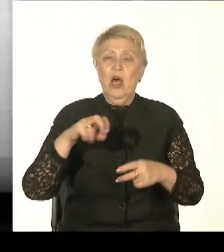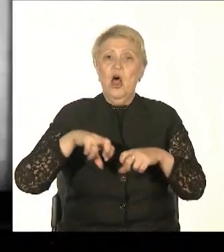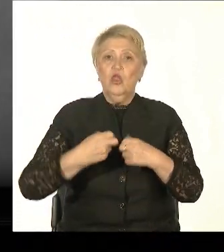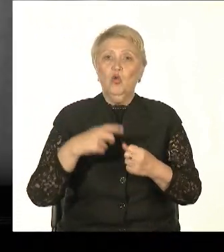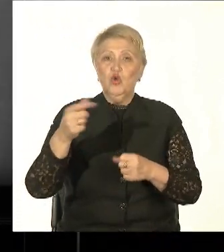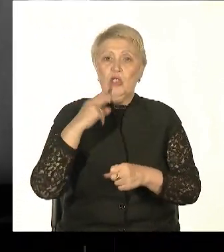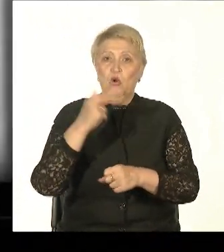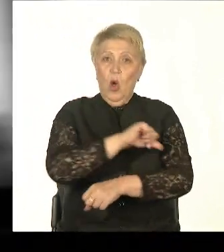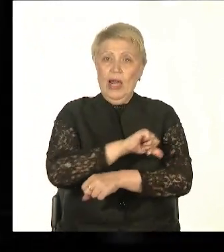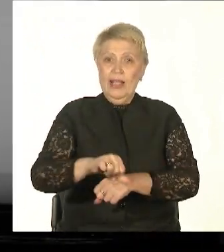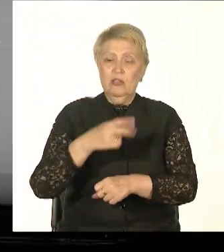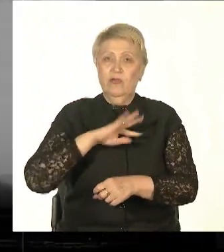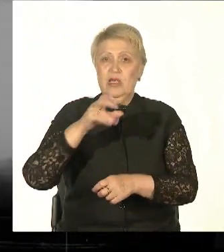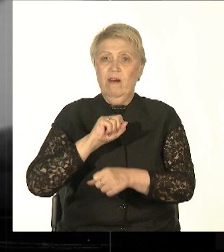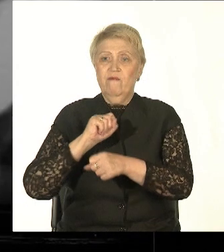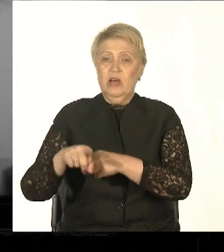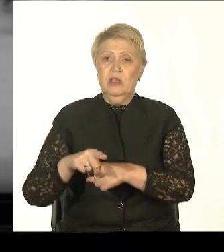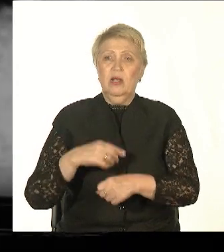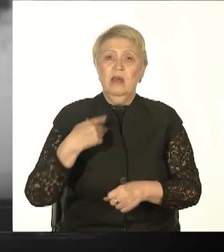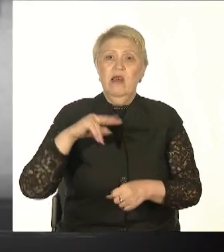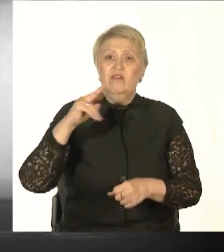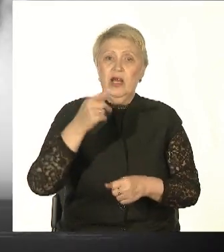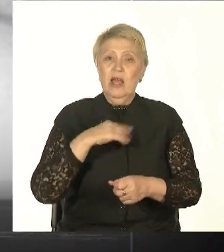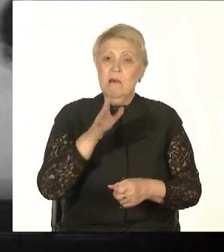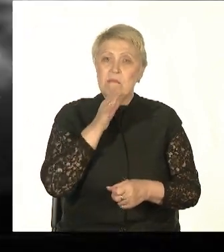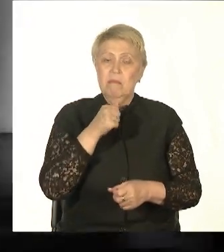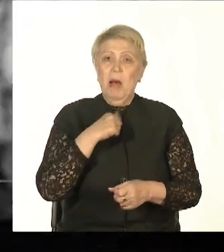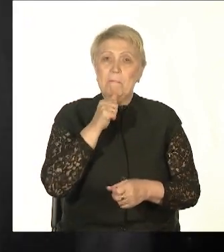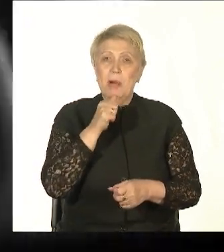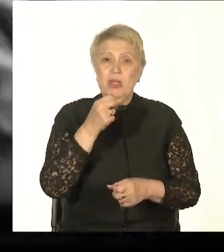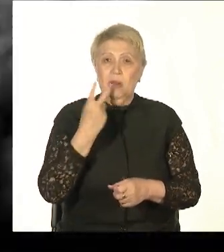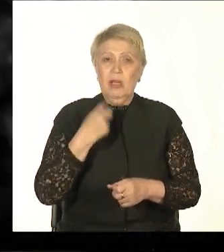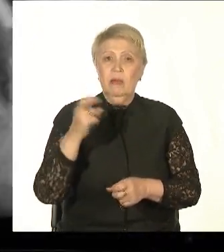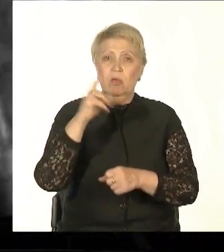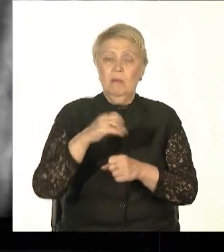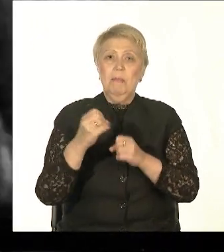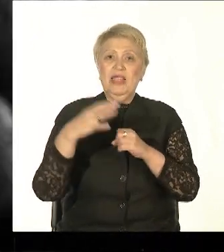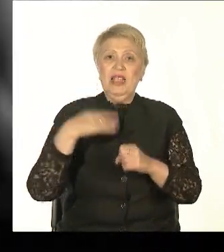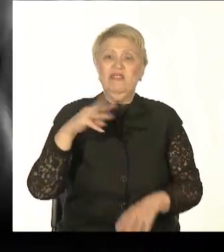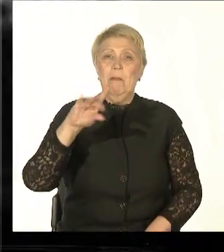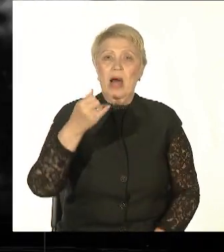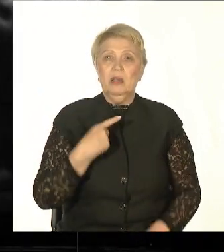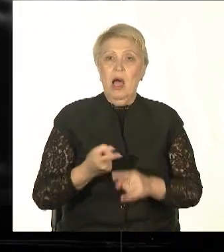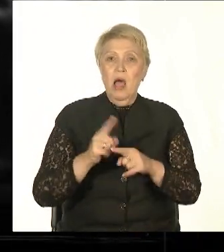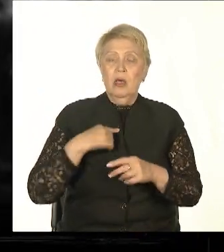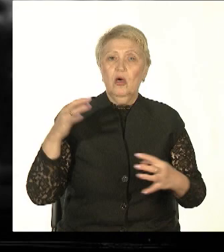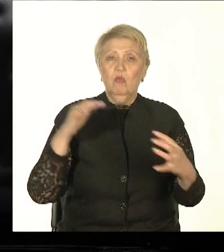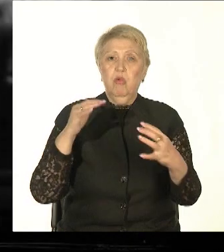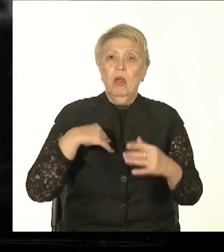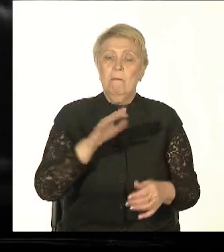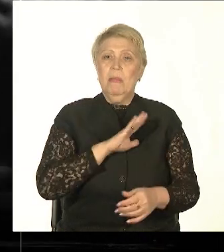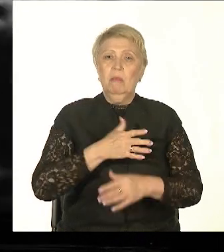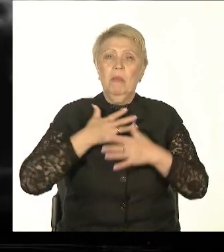убитых и раненых. Вторая попытка захвата острова была предпринята китайцами 15 марта. Этот бой был более масштабным, а его исход